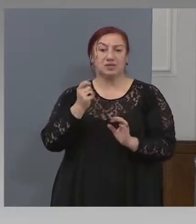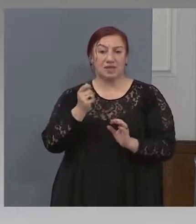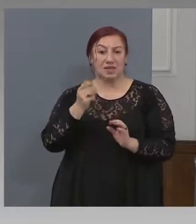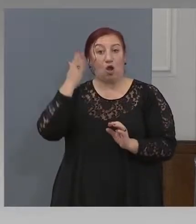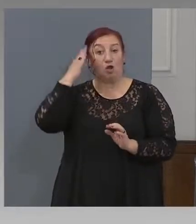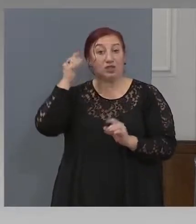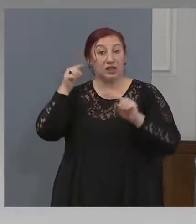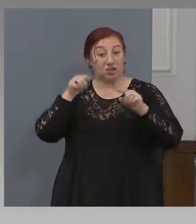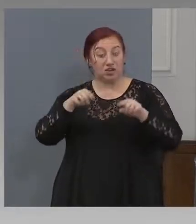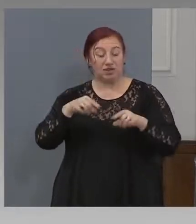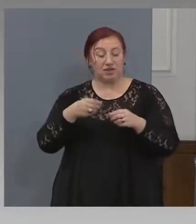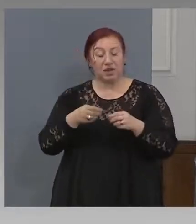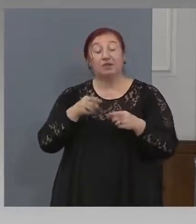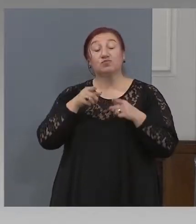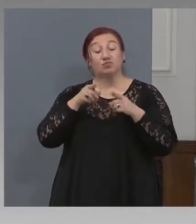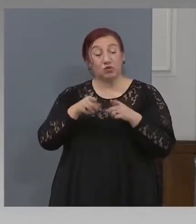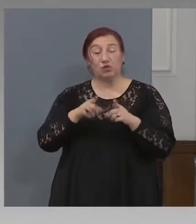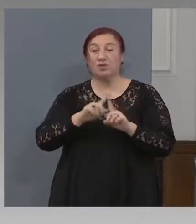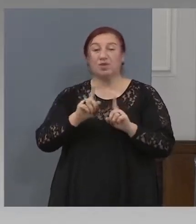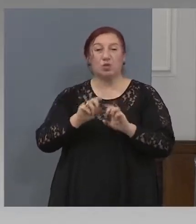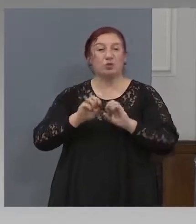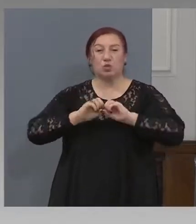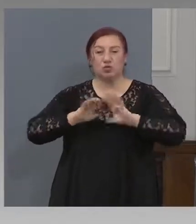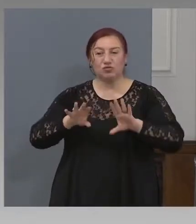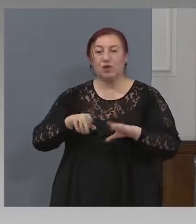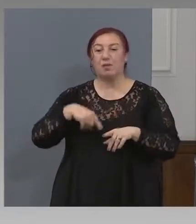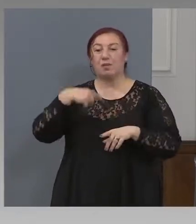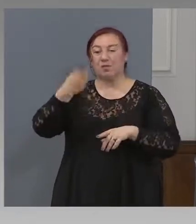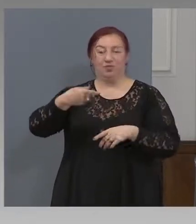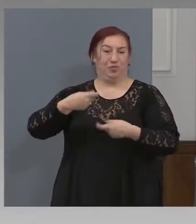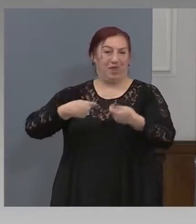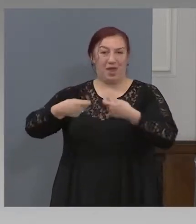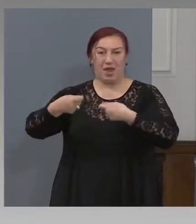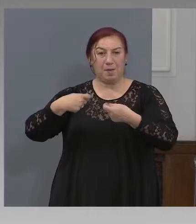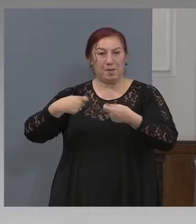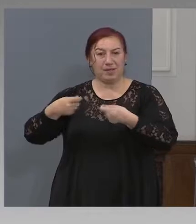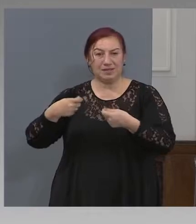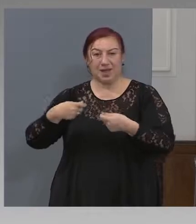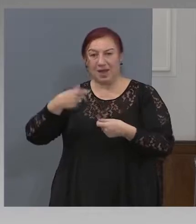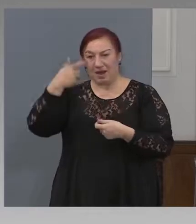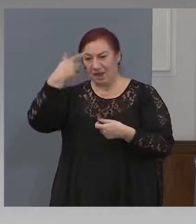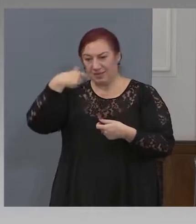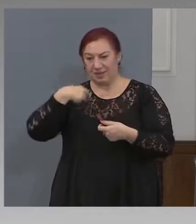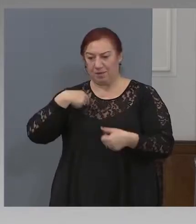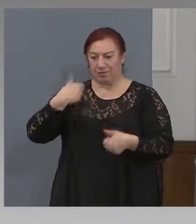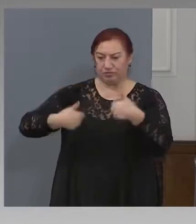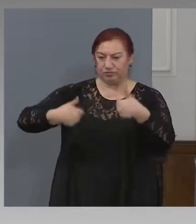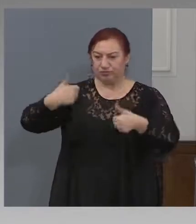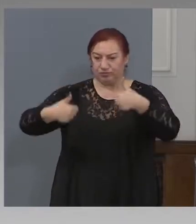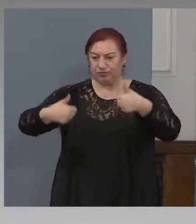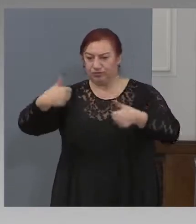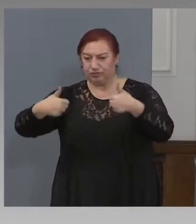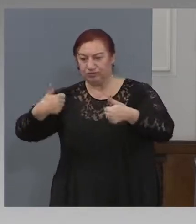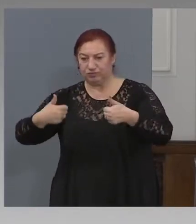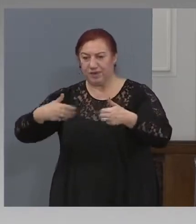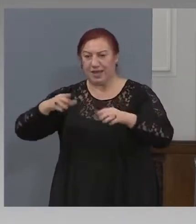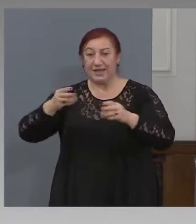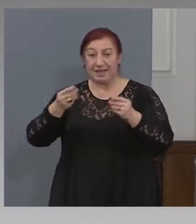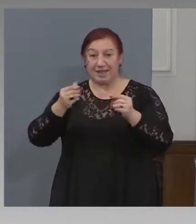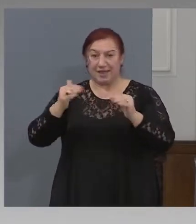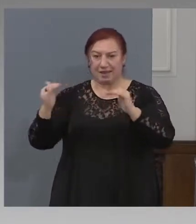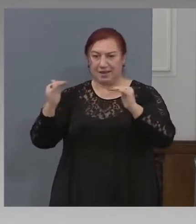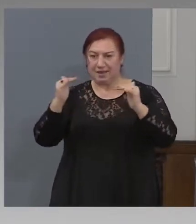всъщност нямаше да се позволи на пазара да свърши своята работа,